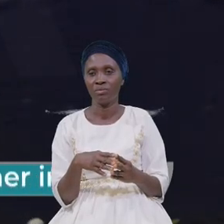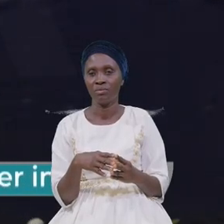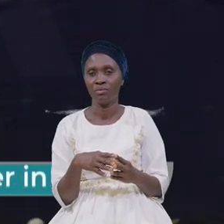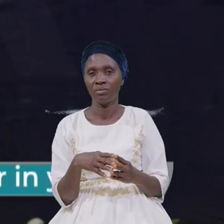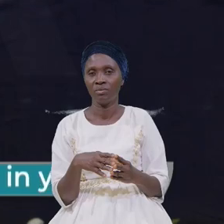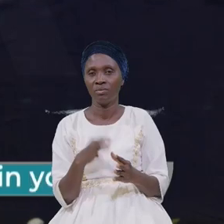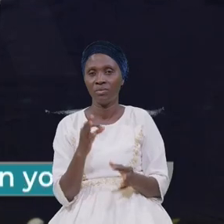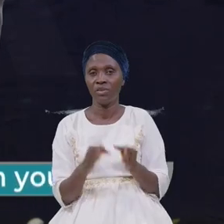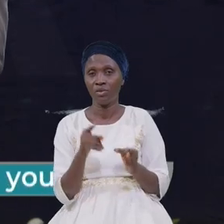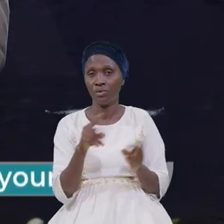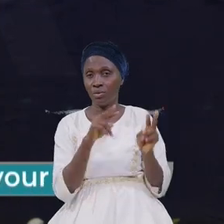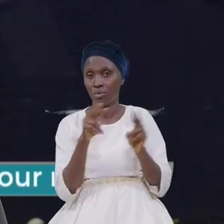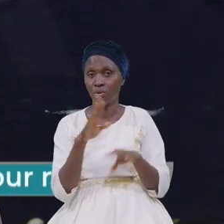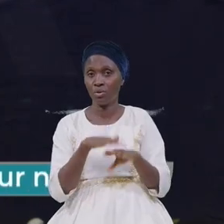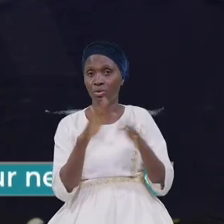Si